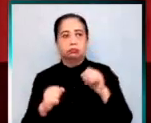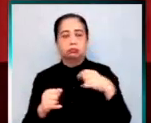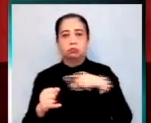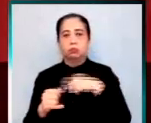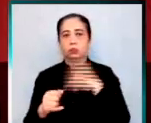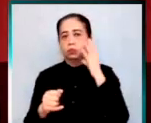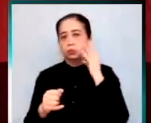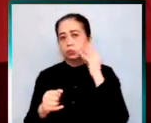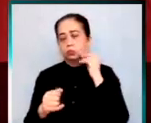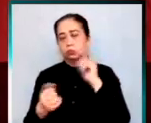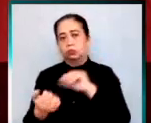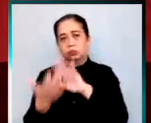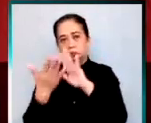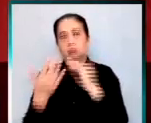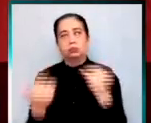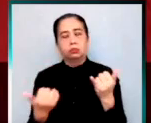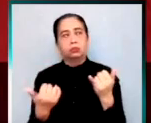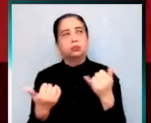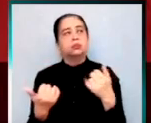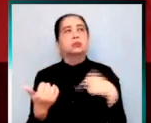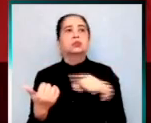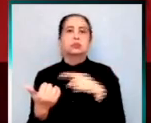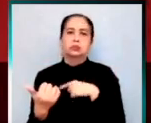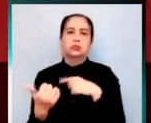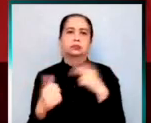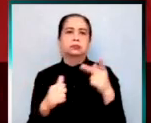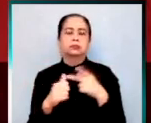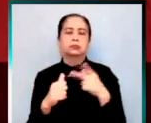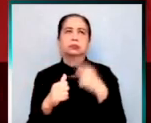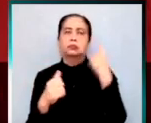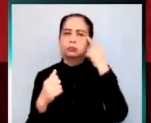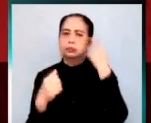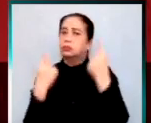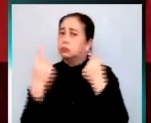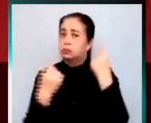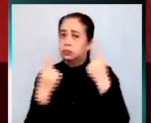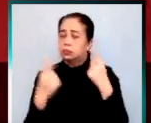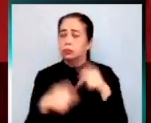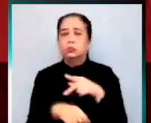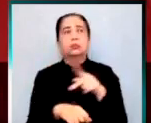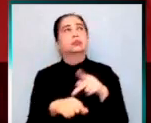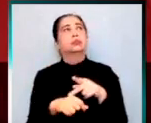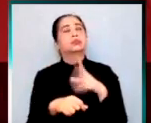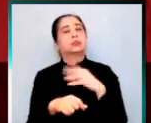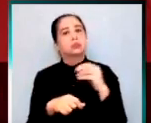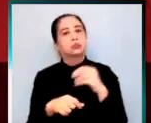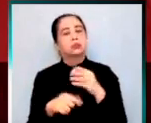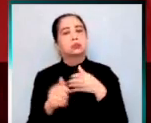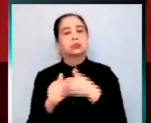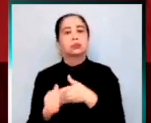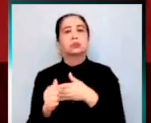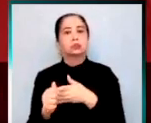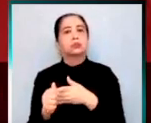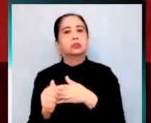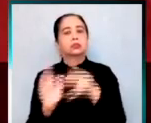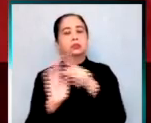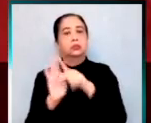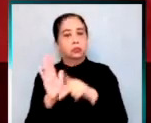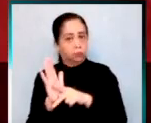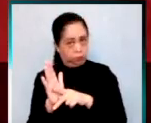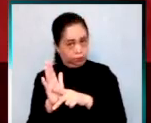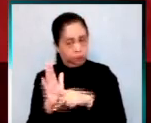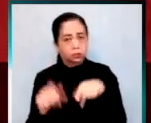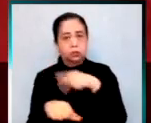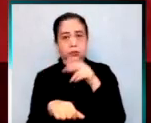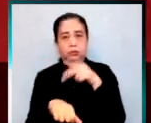age, the primary consideration of the Philippines and the guiding principle of the Philippine